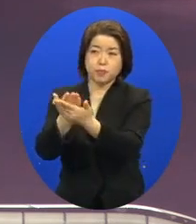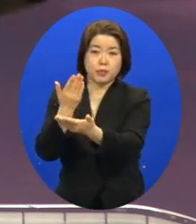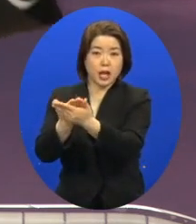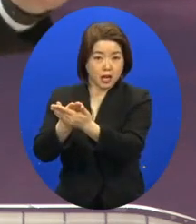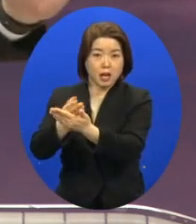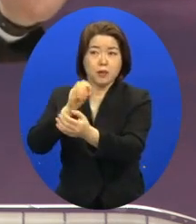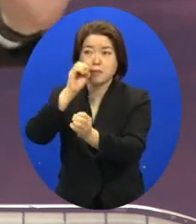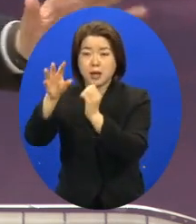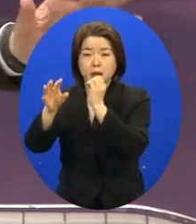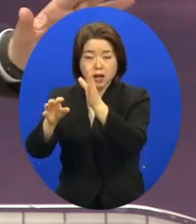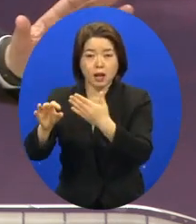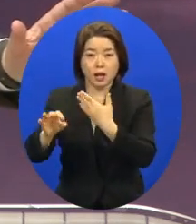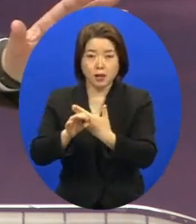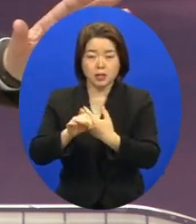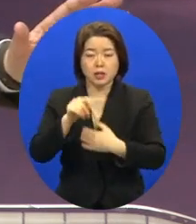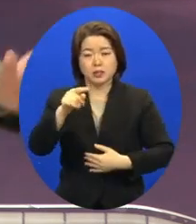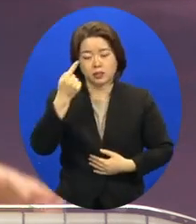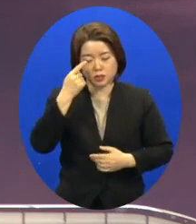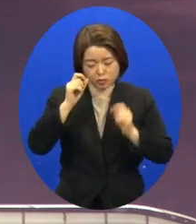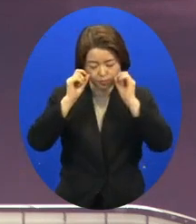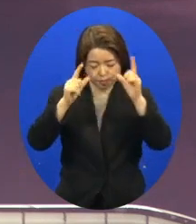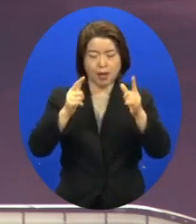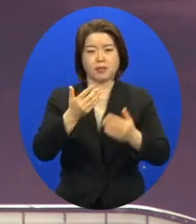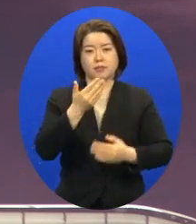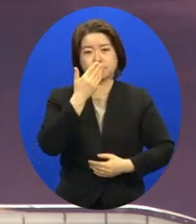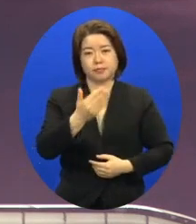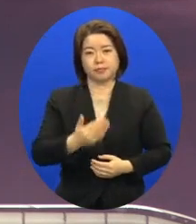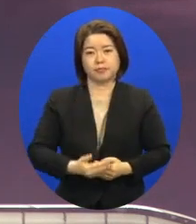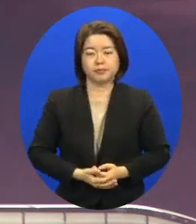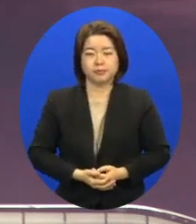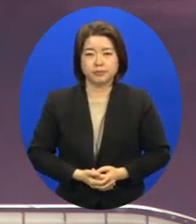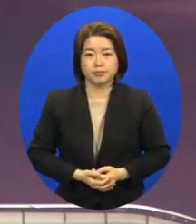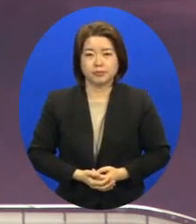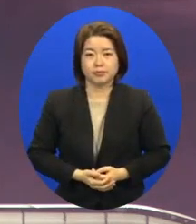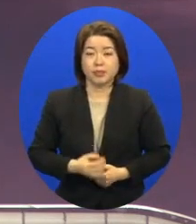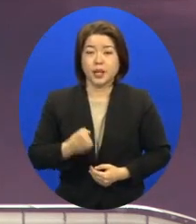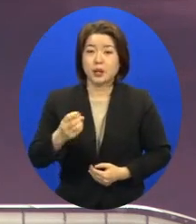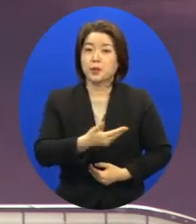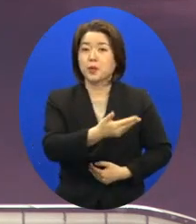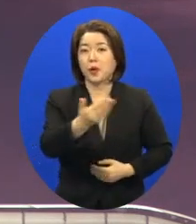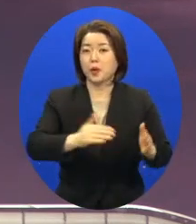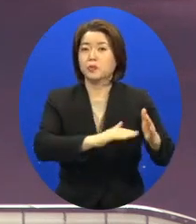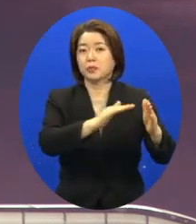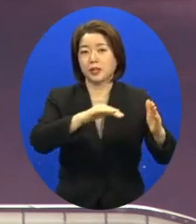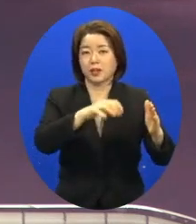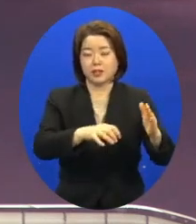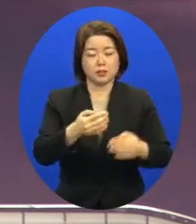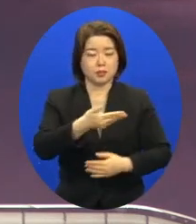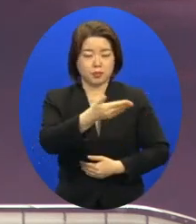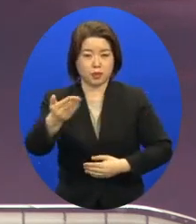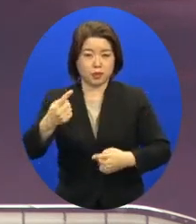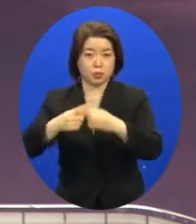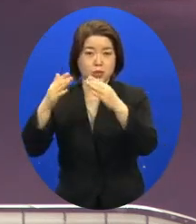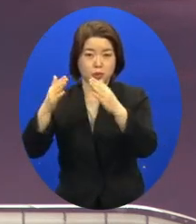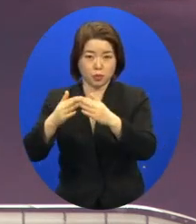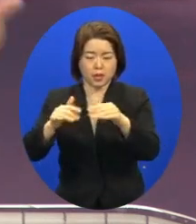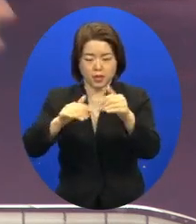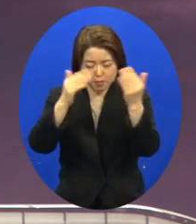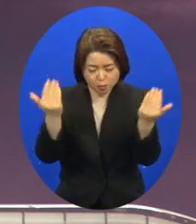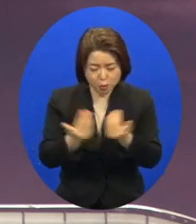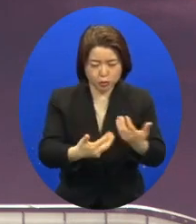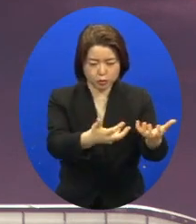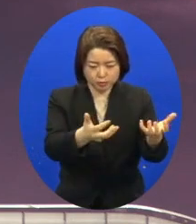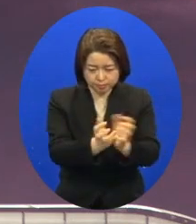다 그 눈이 열리게 됩니다. 그리고 여러분의 가정, 여러분의 교회, 모든 공동체가